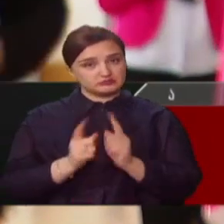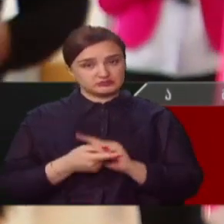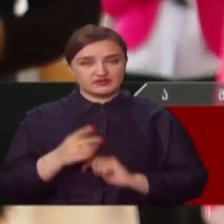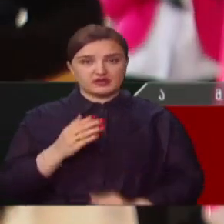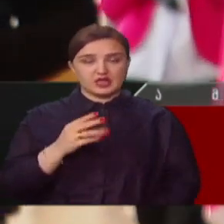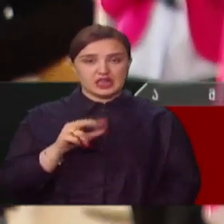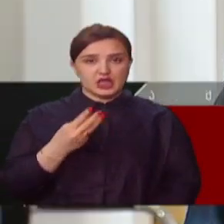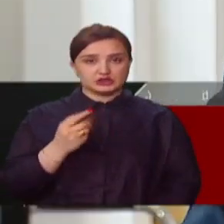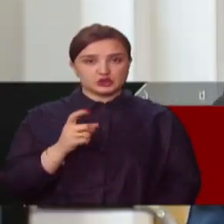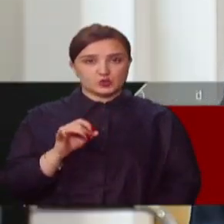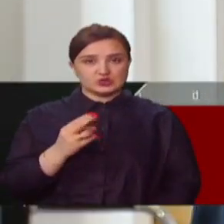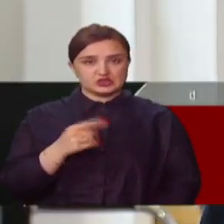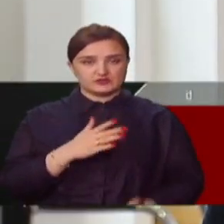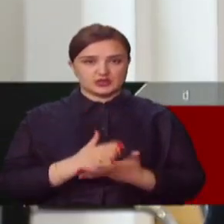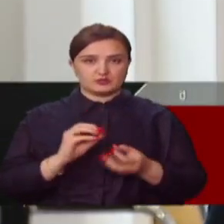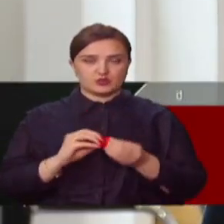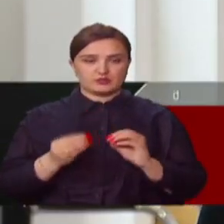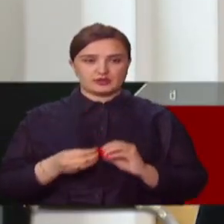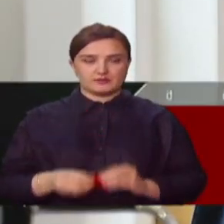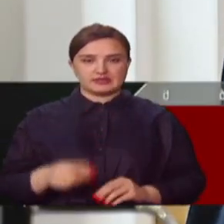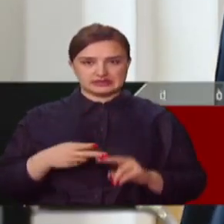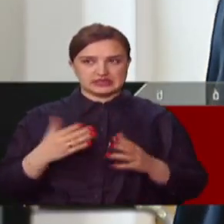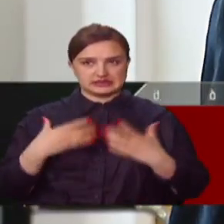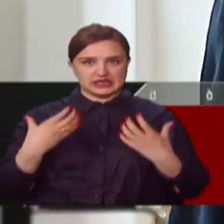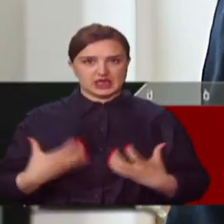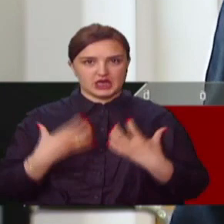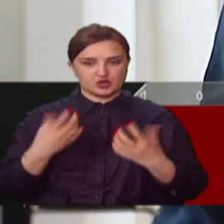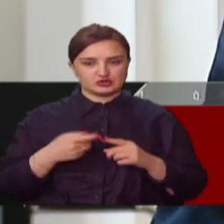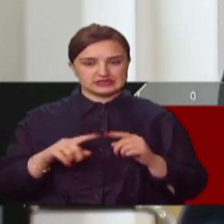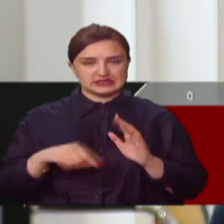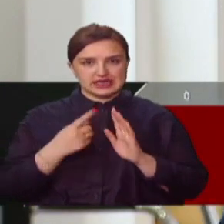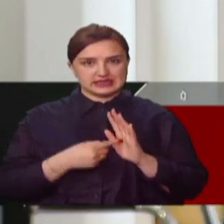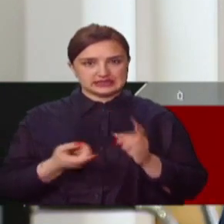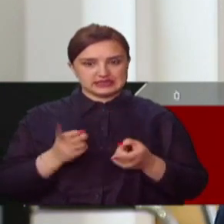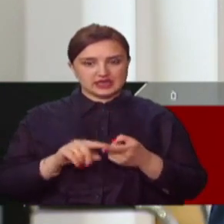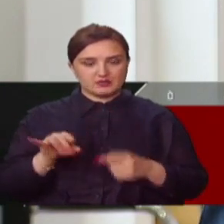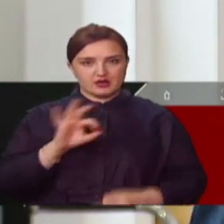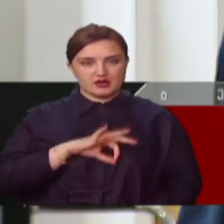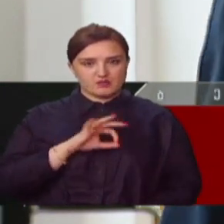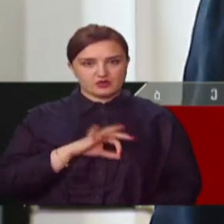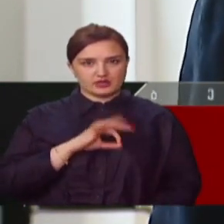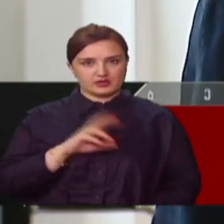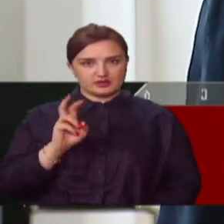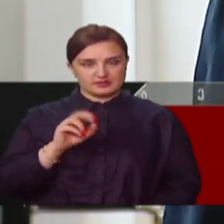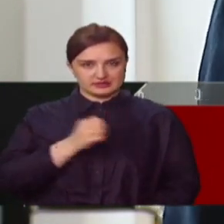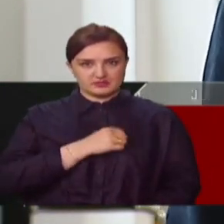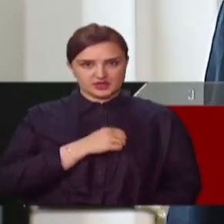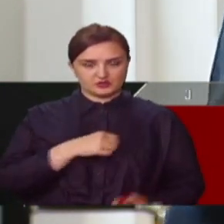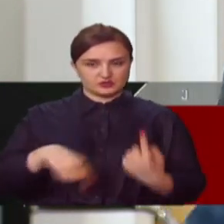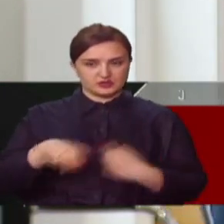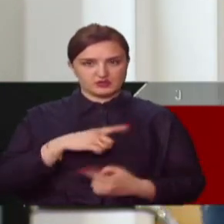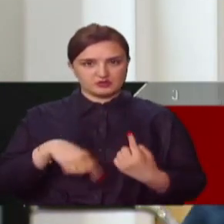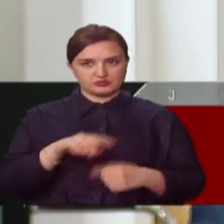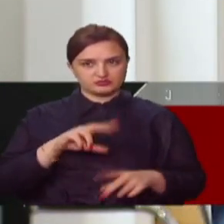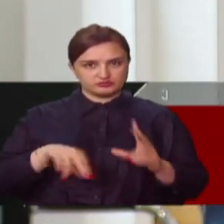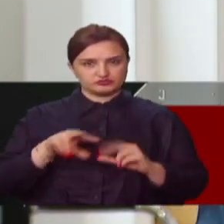ლაშა ხუციშვილს აქვს პრობლემა. ეს არის საგანგაშო, ვინაიდან უკვე ეხება ისეთ საქმეს, რომელიც გამოიყენება სამხედრო წარმოებაში და რომელიც